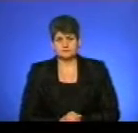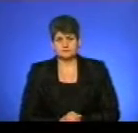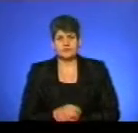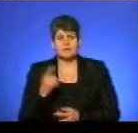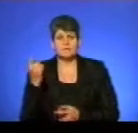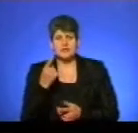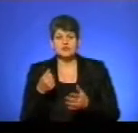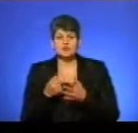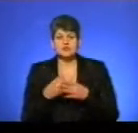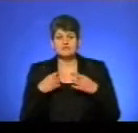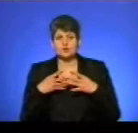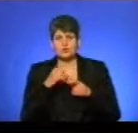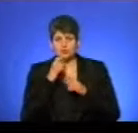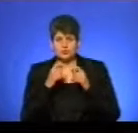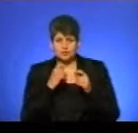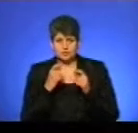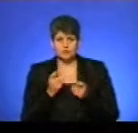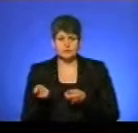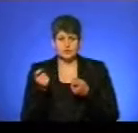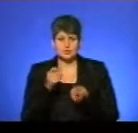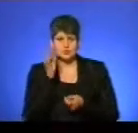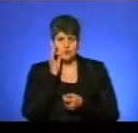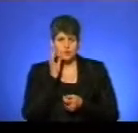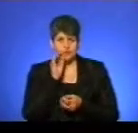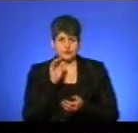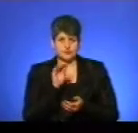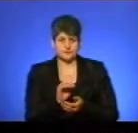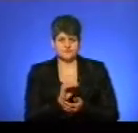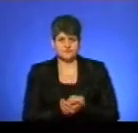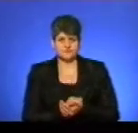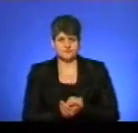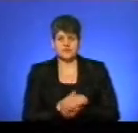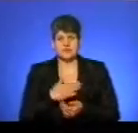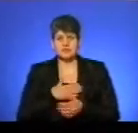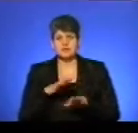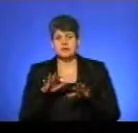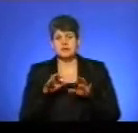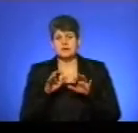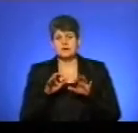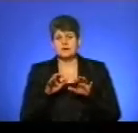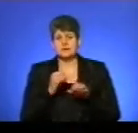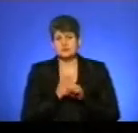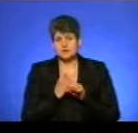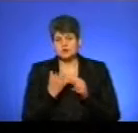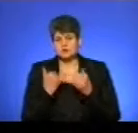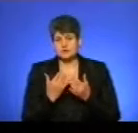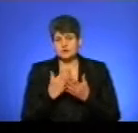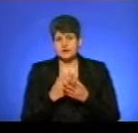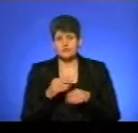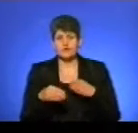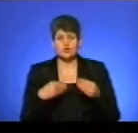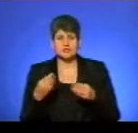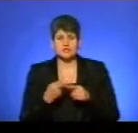Першими до святкового подарунка кладуть солодощі. Наше місце сьогодні полягає у роздачі